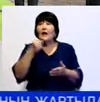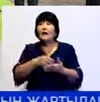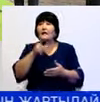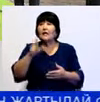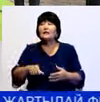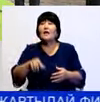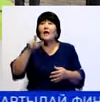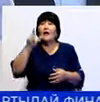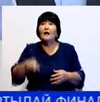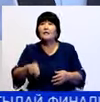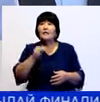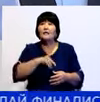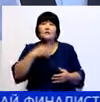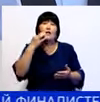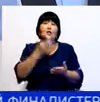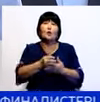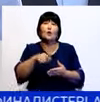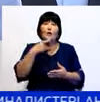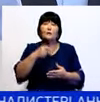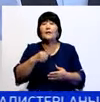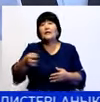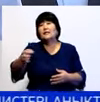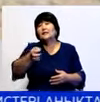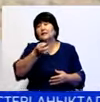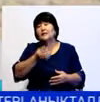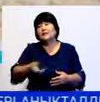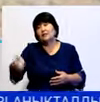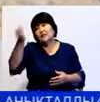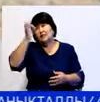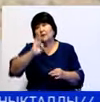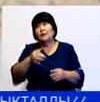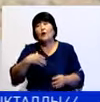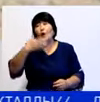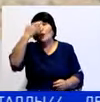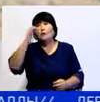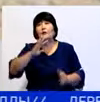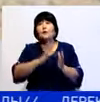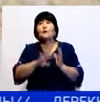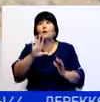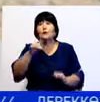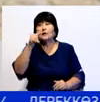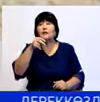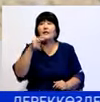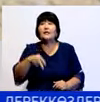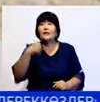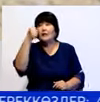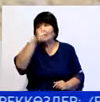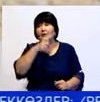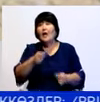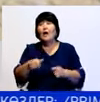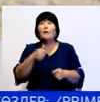азаматтың адамгершілігін, қызметтегі жауапкершілігін айтып, жылы естеліктерімен бөлісті. Ұмытпасам 95-2000 жылдар арасында